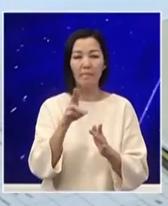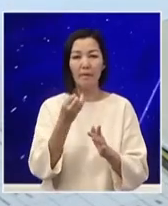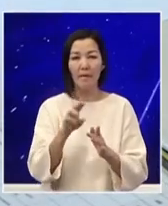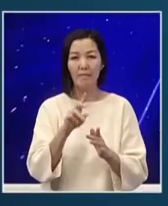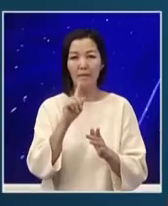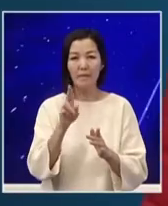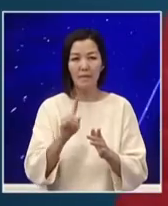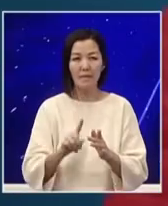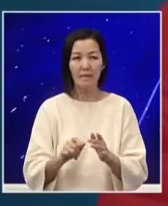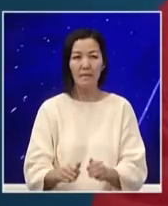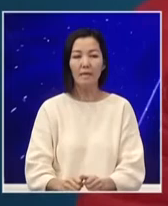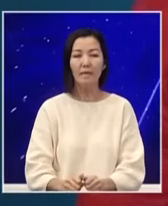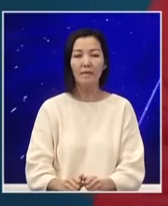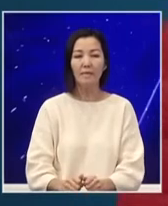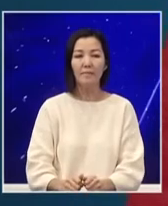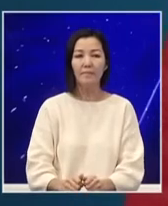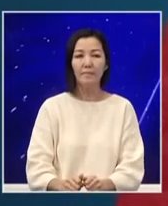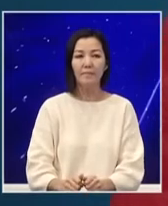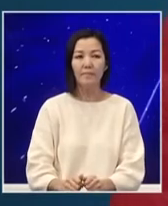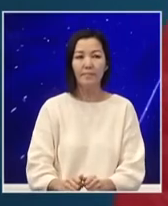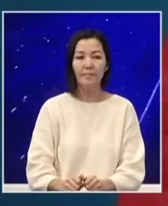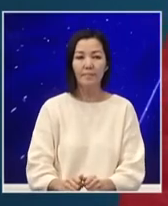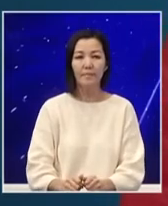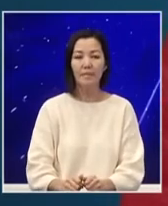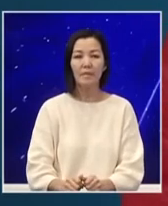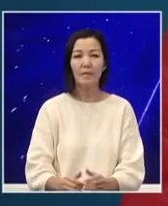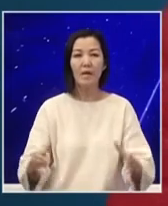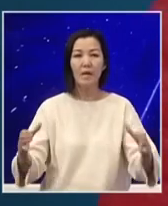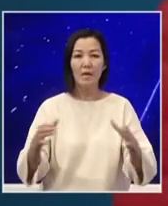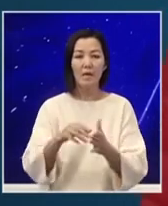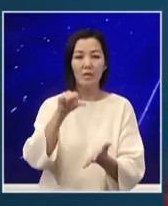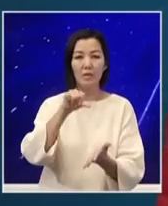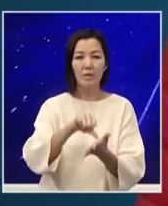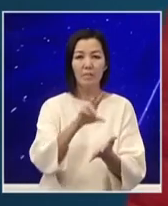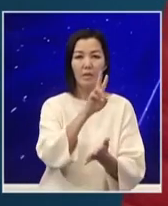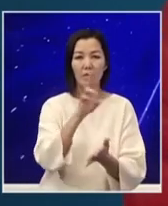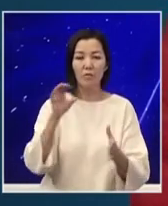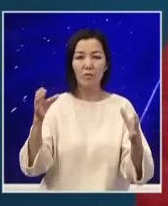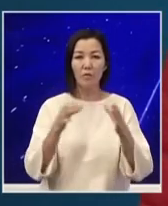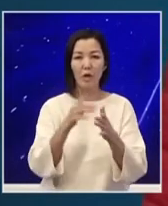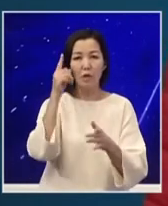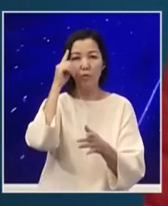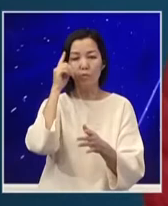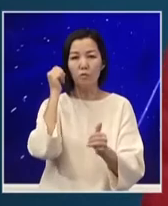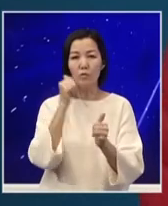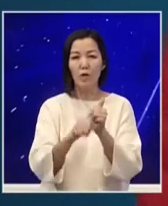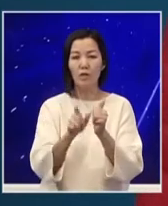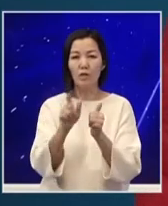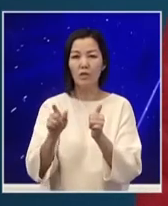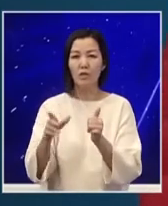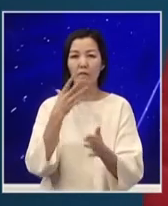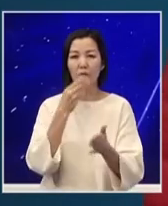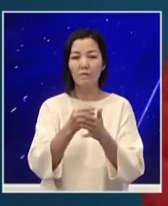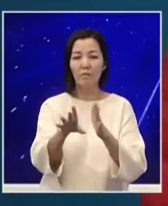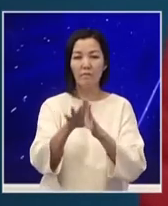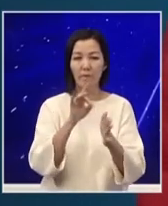«Праймерис.кз». «Нур Отанга даус беруге келдим». Как член партии «Нур Отан», я считаю, что каждый сознательный партиец должен сделать